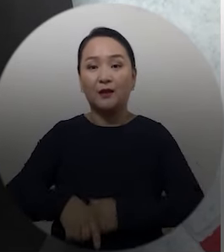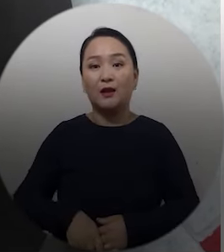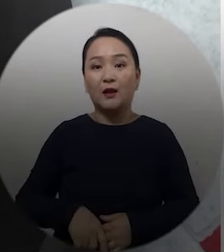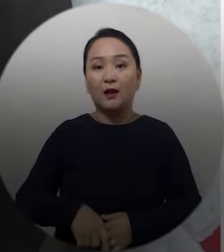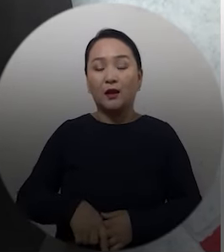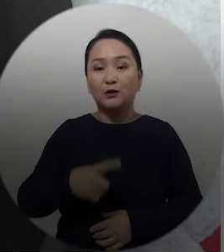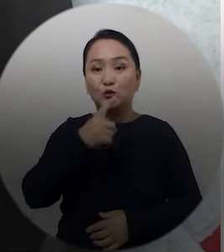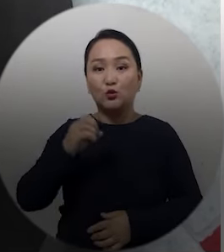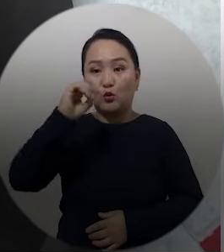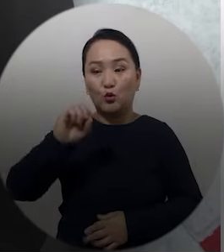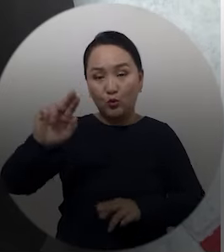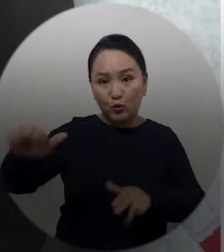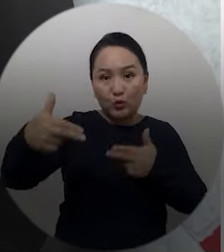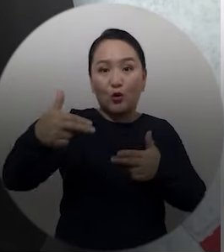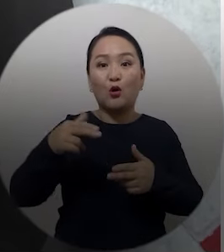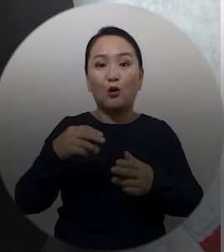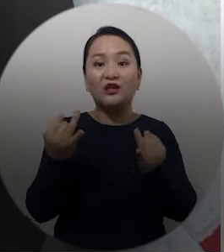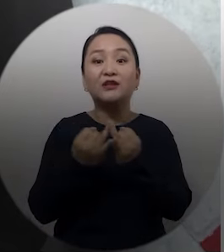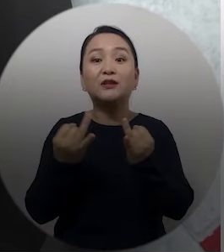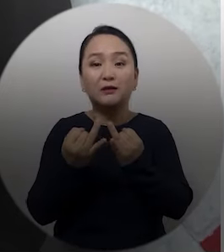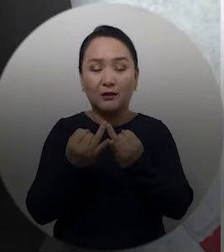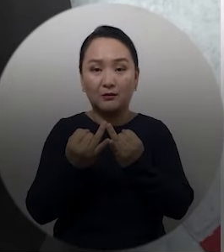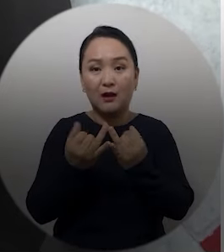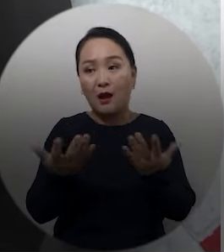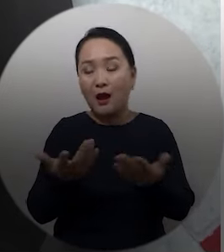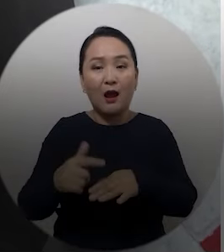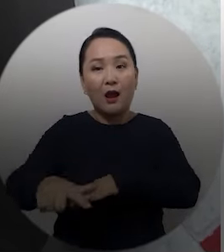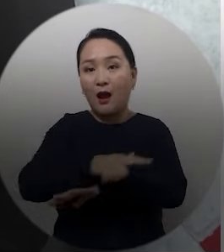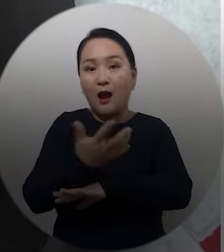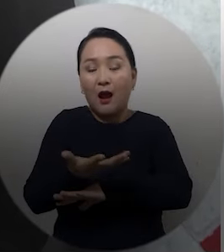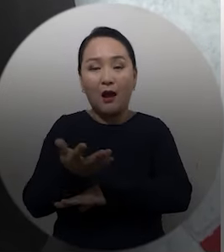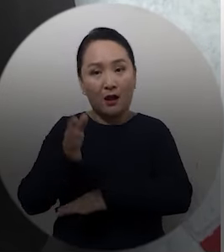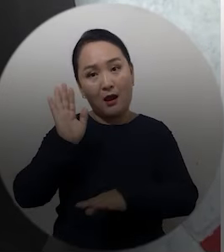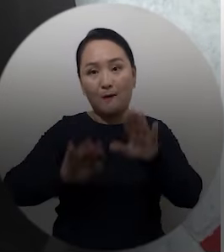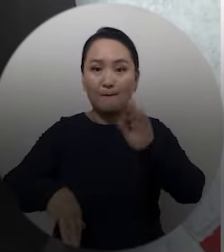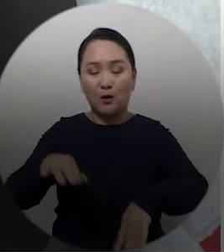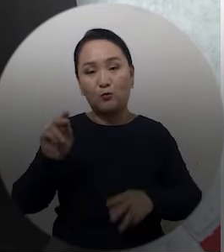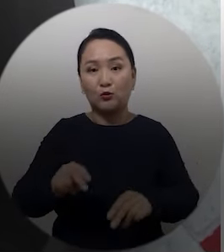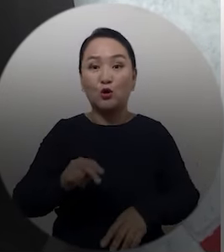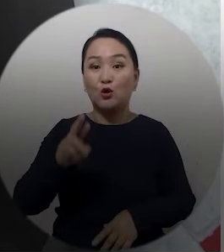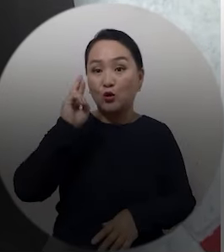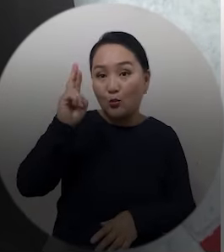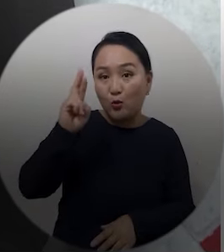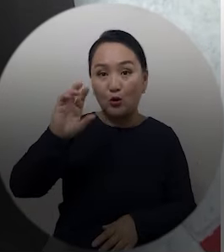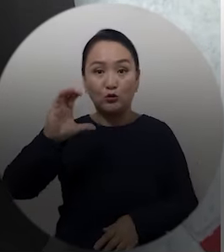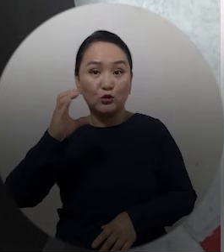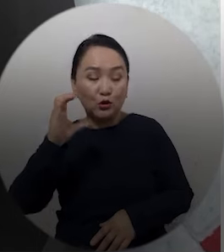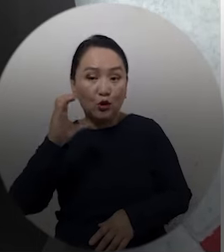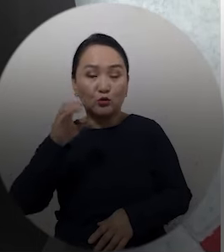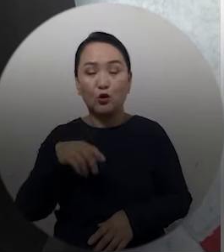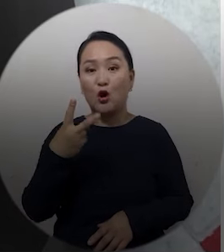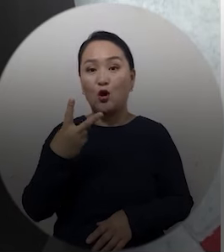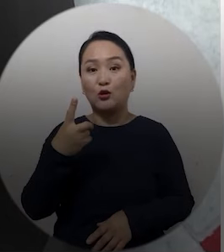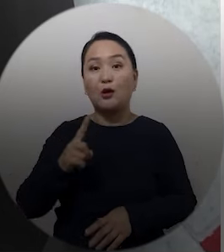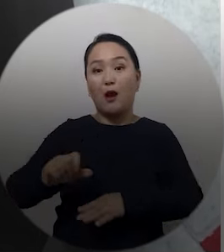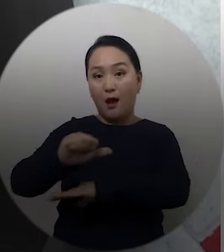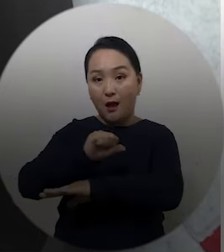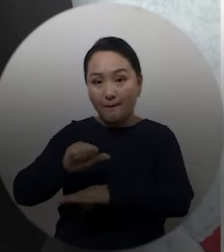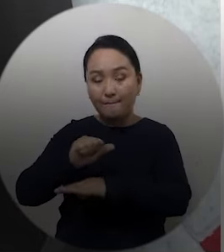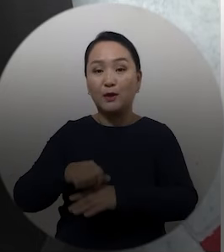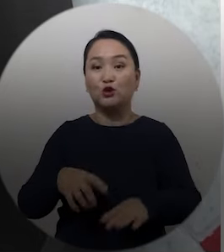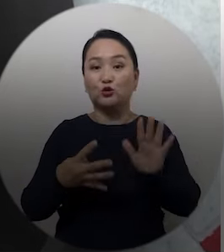100% онлайн, ханаас ч та суралцах боломжтой. За Япон, Солонгос, за мөн 21